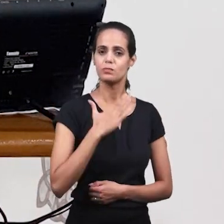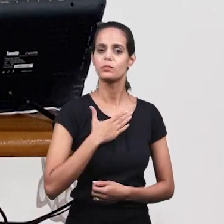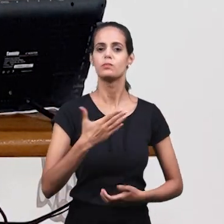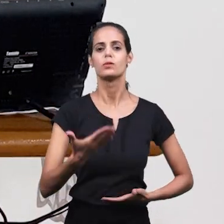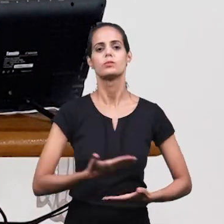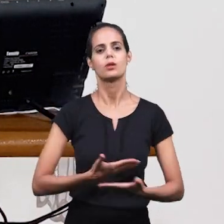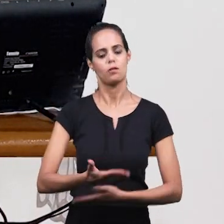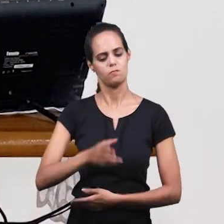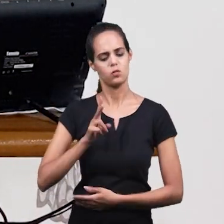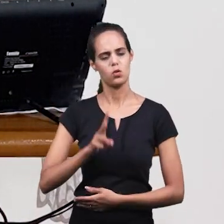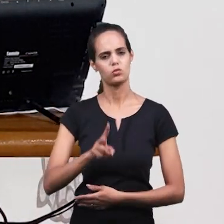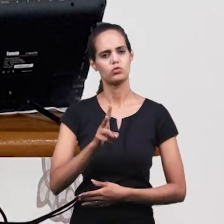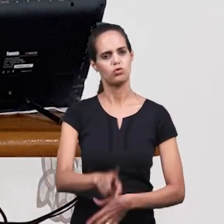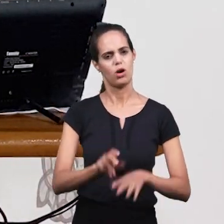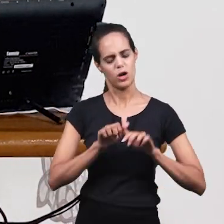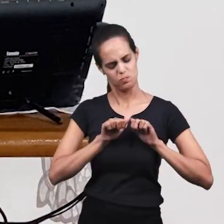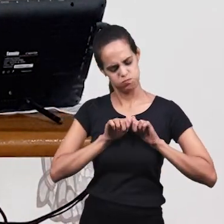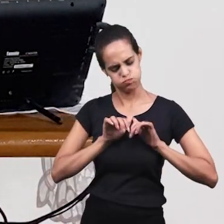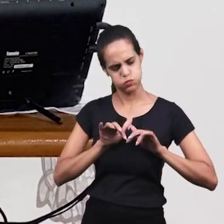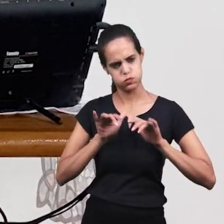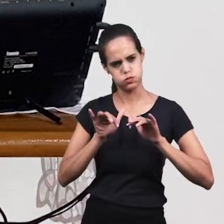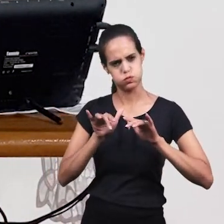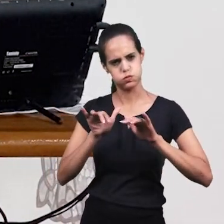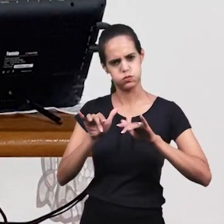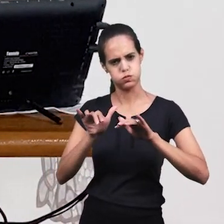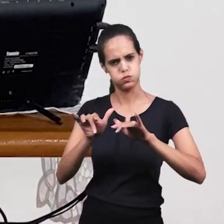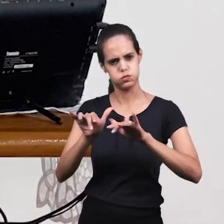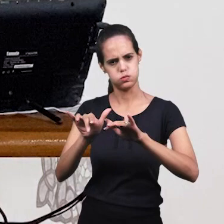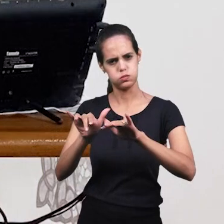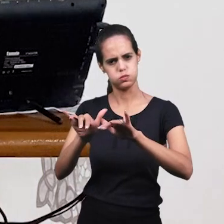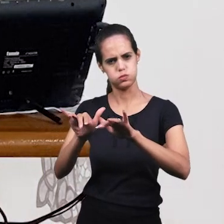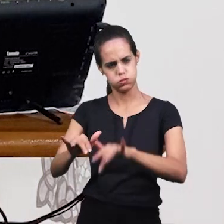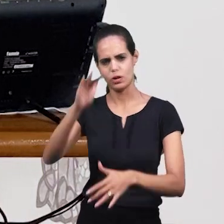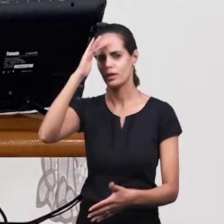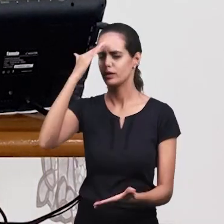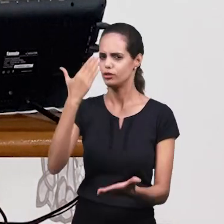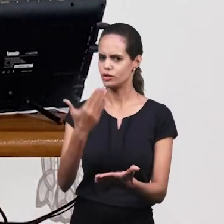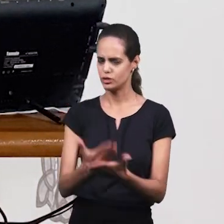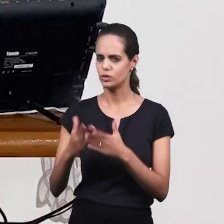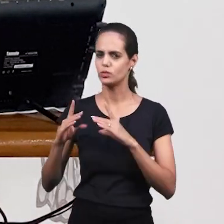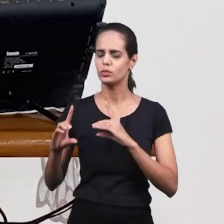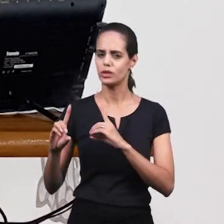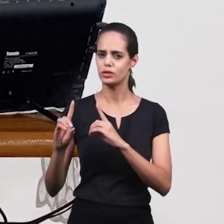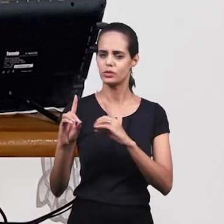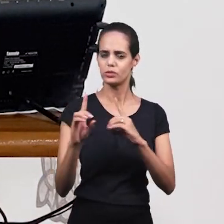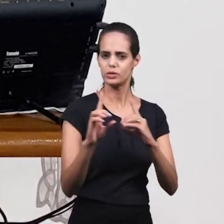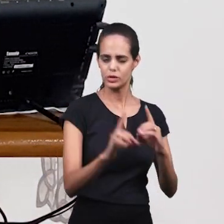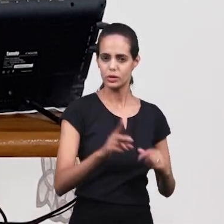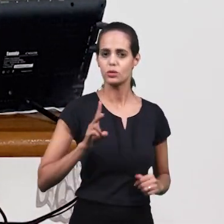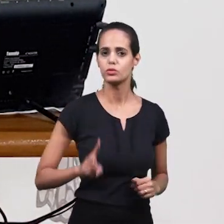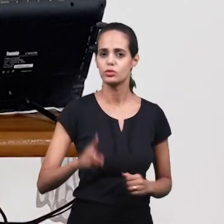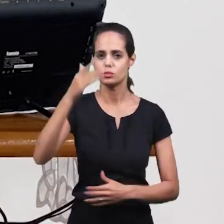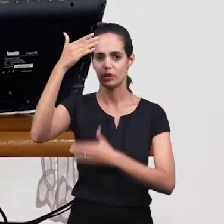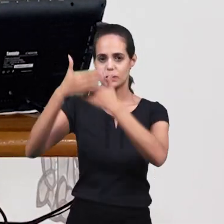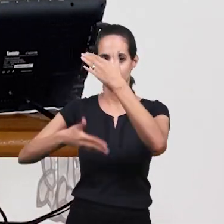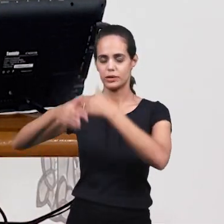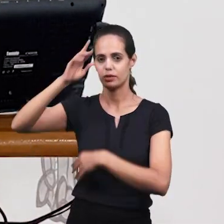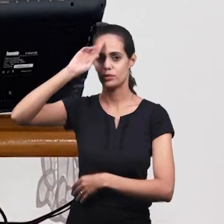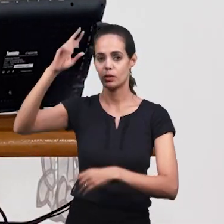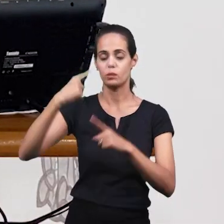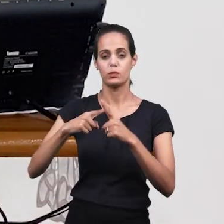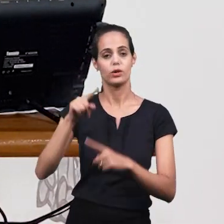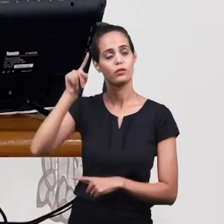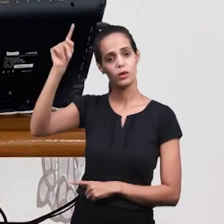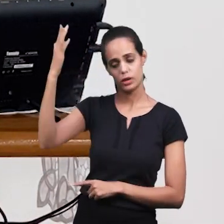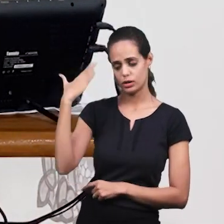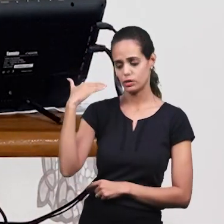doctrines bibliques. Nous allons continuer devant le Seigneur parce que c'est lui qui nous a appelés. Béni soit le nom du Seigneur. Nous sommes en train de servir à un